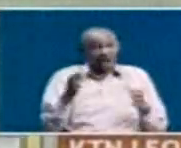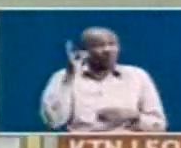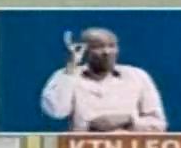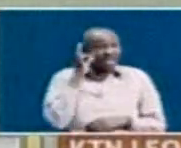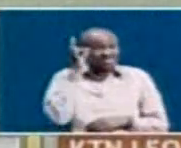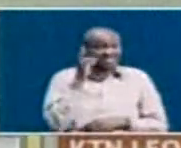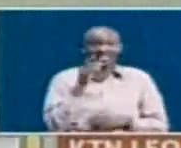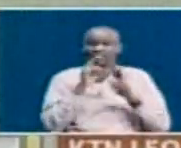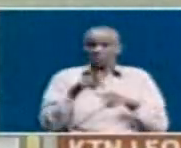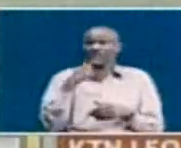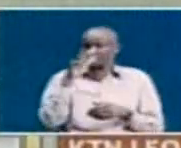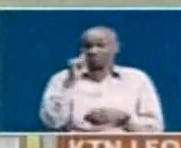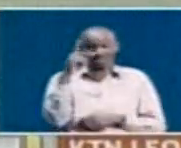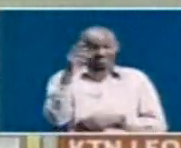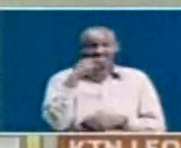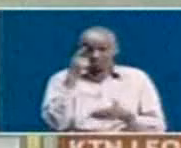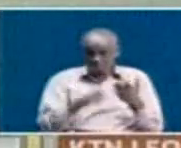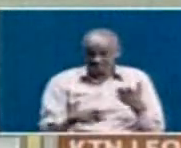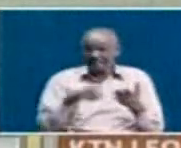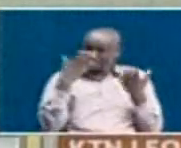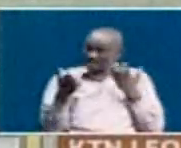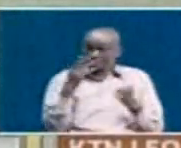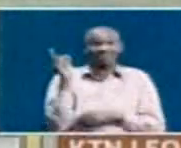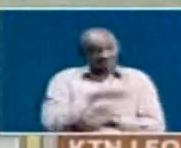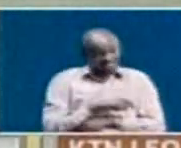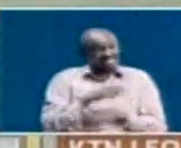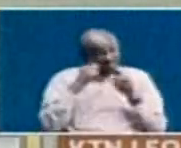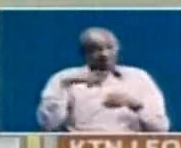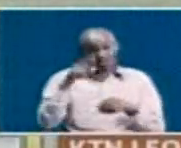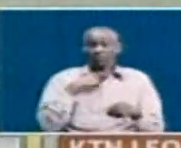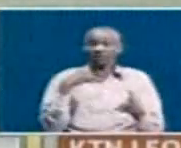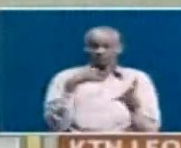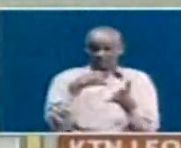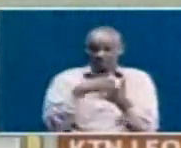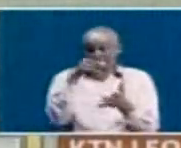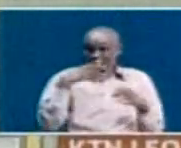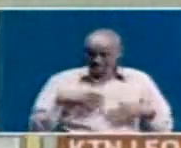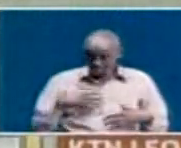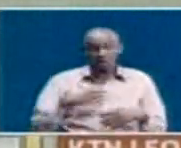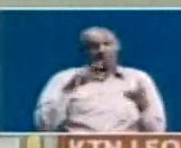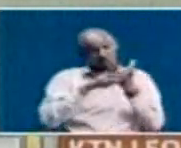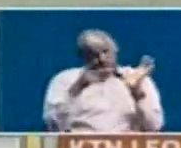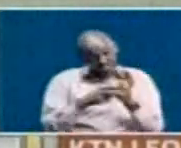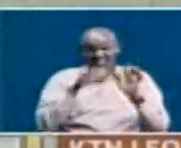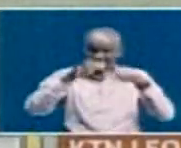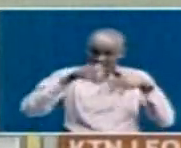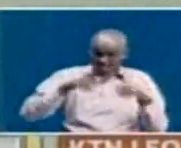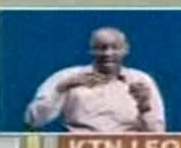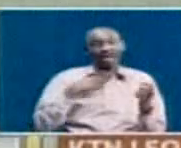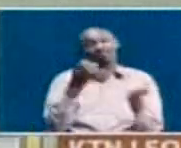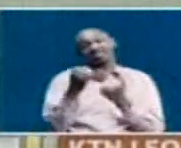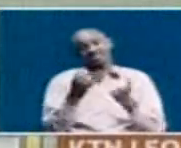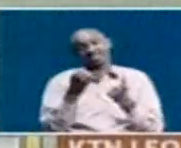Mtalaki anavyoripoti, uhasama huu huenda ukamalizika iwapo juhudi za kuwahusisha wapiganaji hao katika miradi ya ukulima na